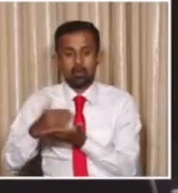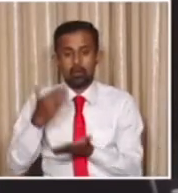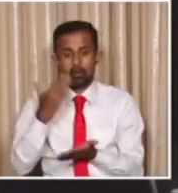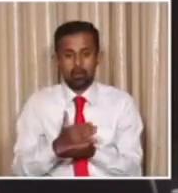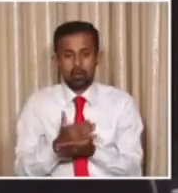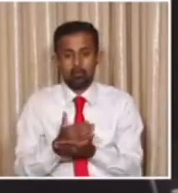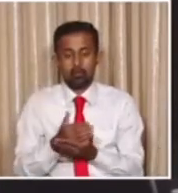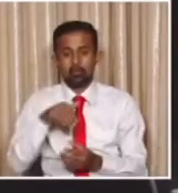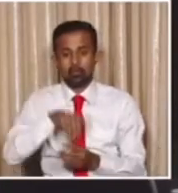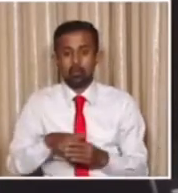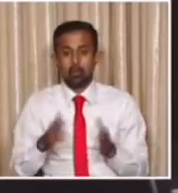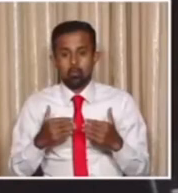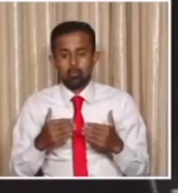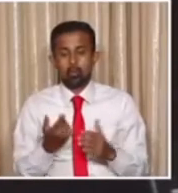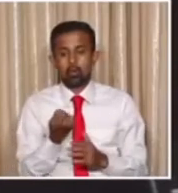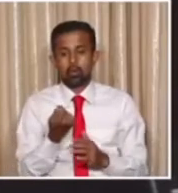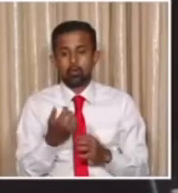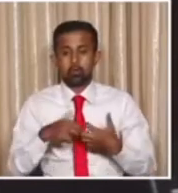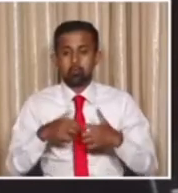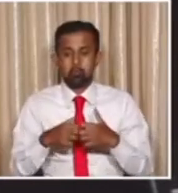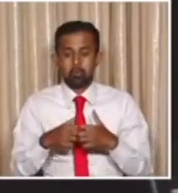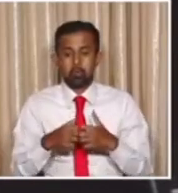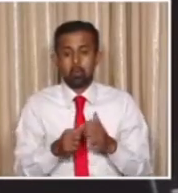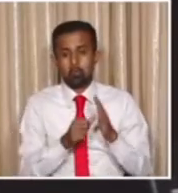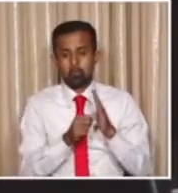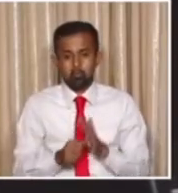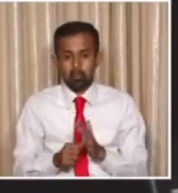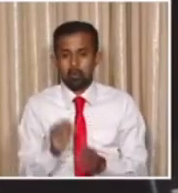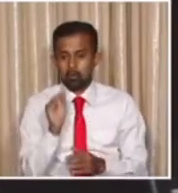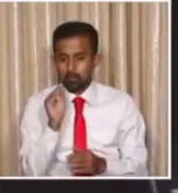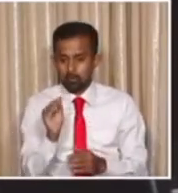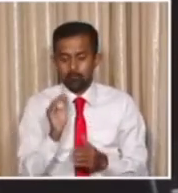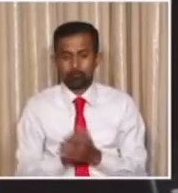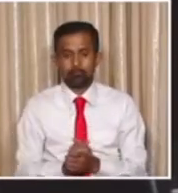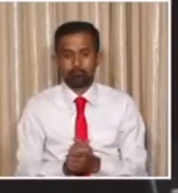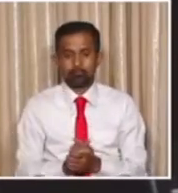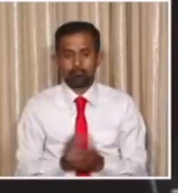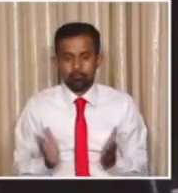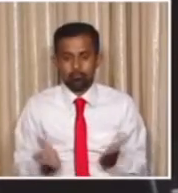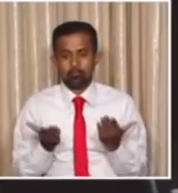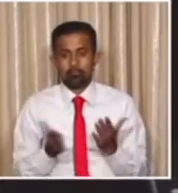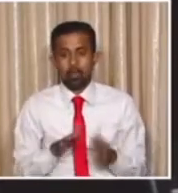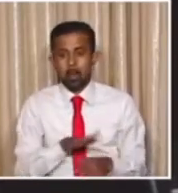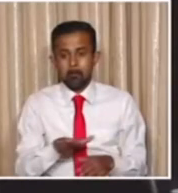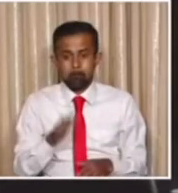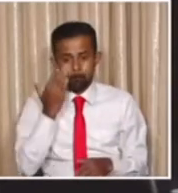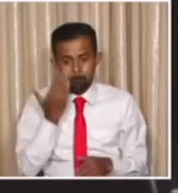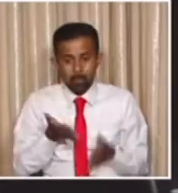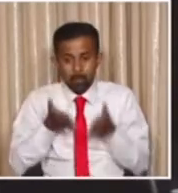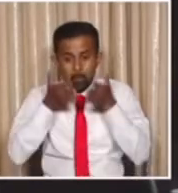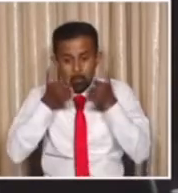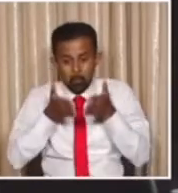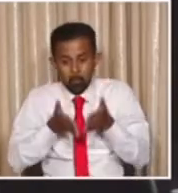යාම මගින් තව මුල්‍ය අස්ථාවර භාවයක් කඩාවැටීමක් හදා ගන්න වෙනවනම් මේ යන්නේ පතුල නොපෙනෙන අගාධයකට